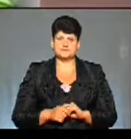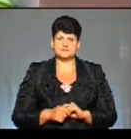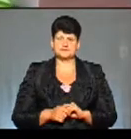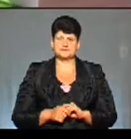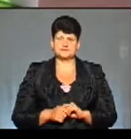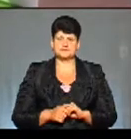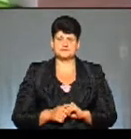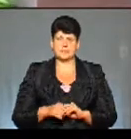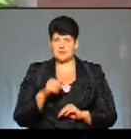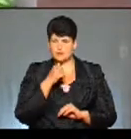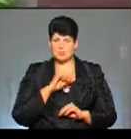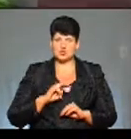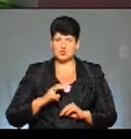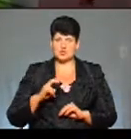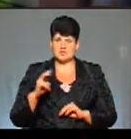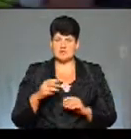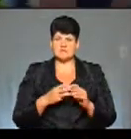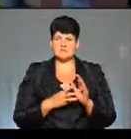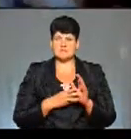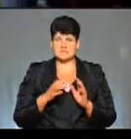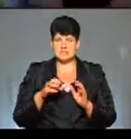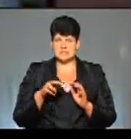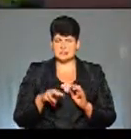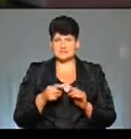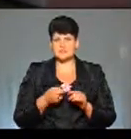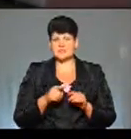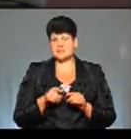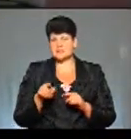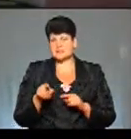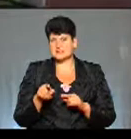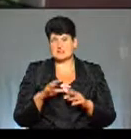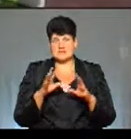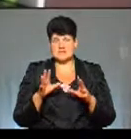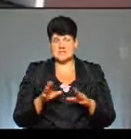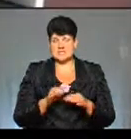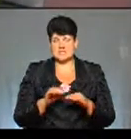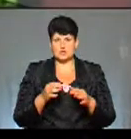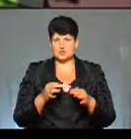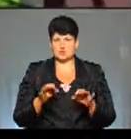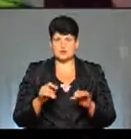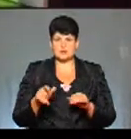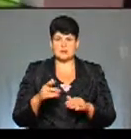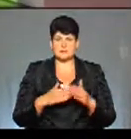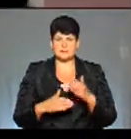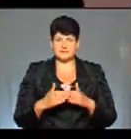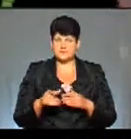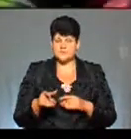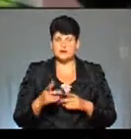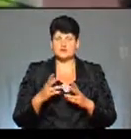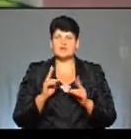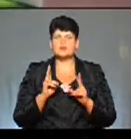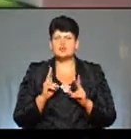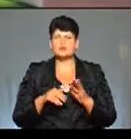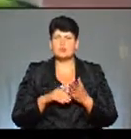Ми поміряли сходинки. Сходинки 18 сантиметрів. Чи це являється взагалі недоступним для людини на колясці? Якщо їй навіть хтось поможе